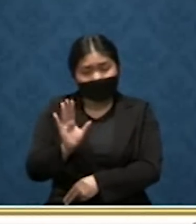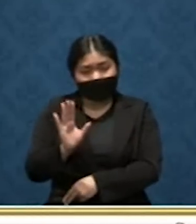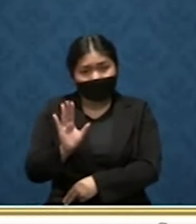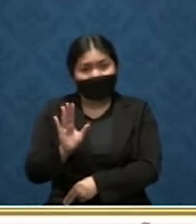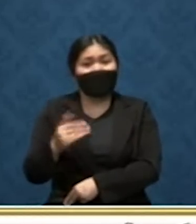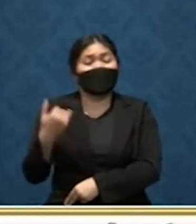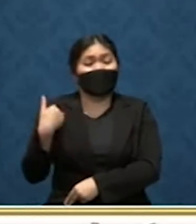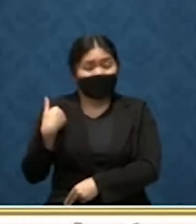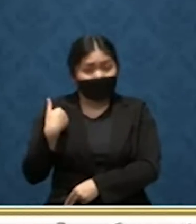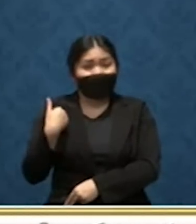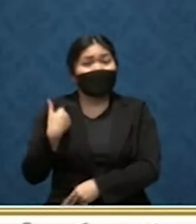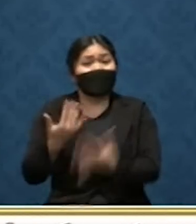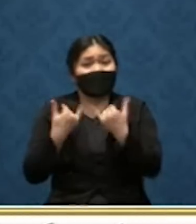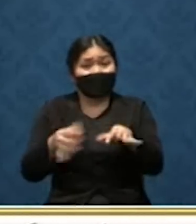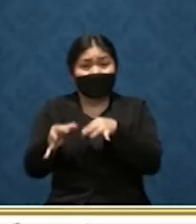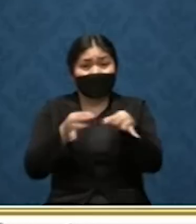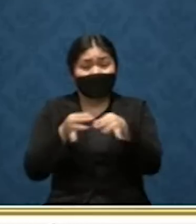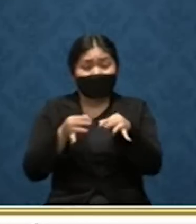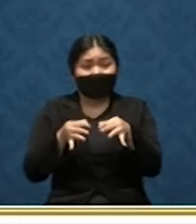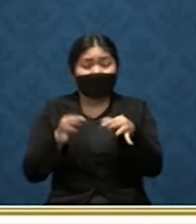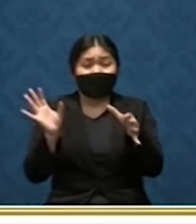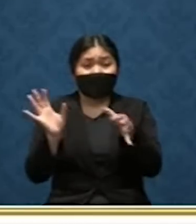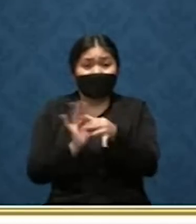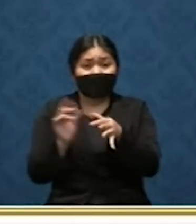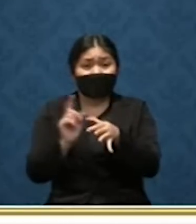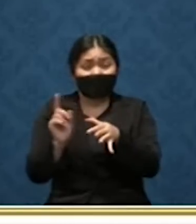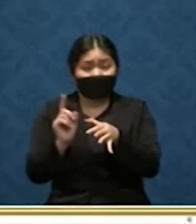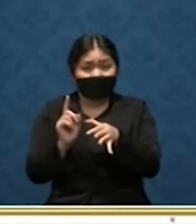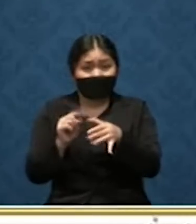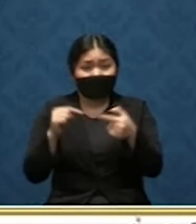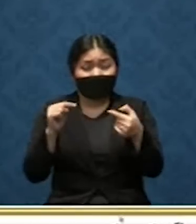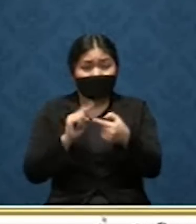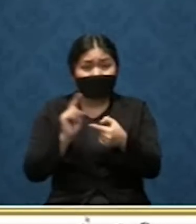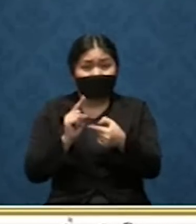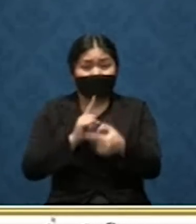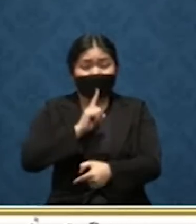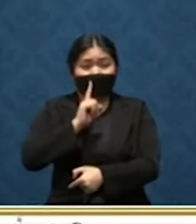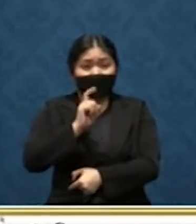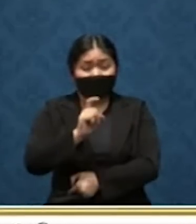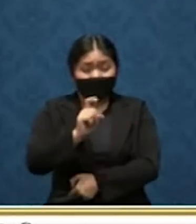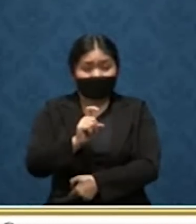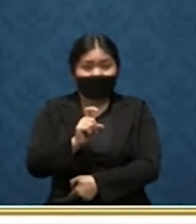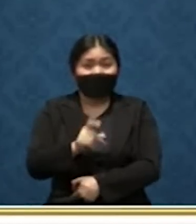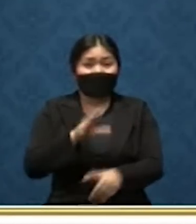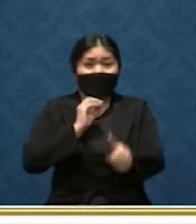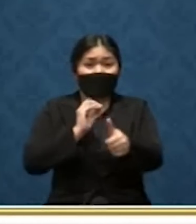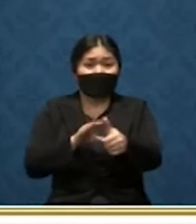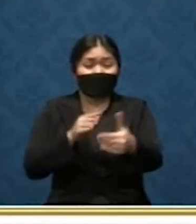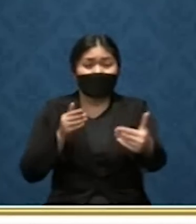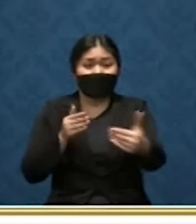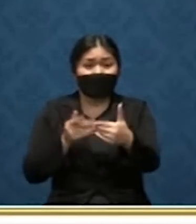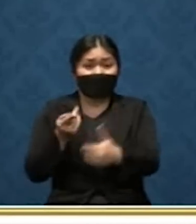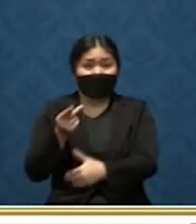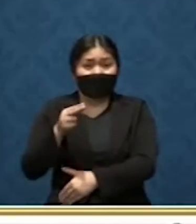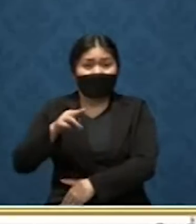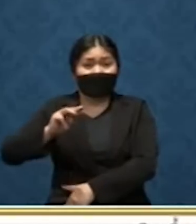นั้น beeps ขนานี้เรากำอภิปลายเกี่วกัเรื่องการสักตามข้อจรง ดข้สดือแ่ ต่ขณะรั